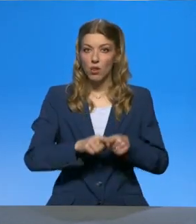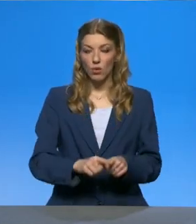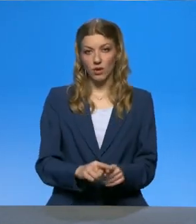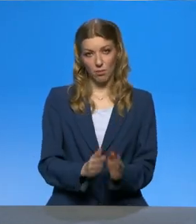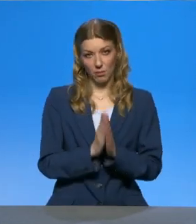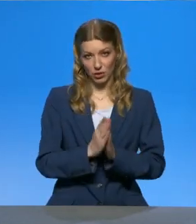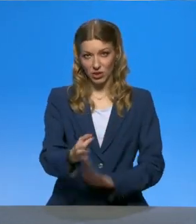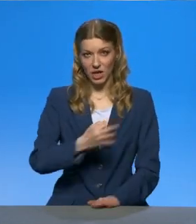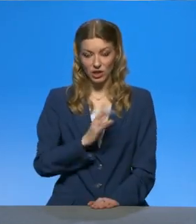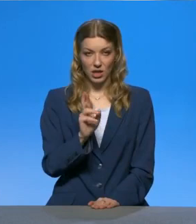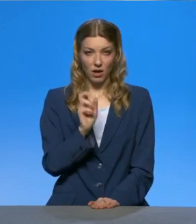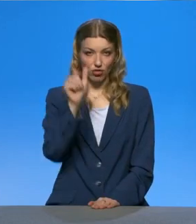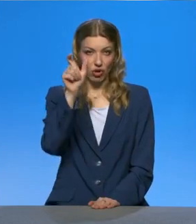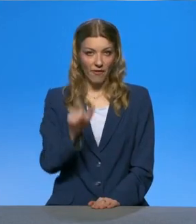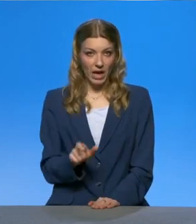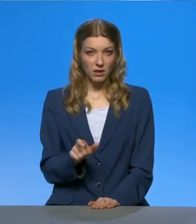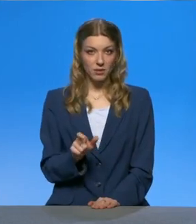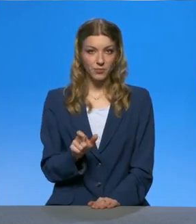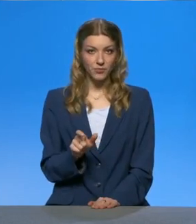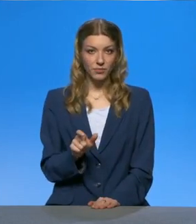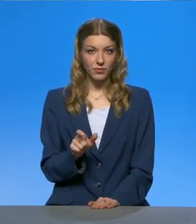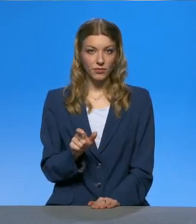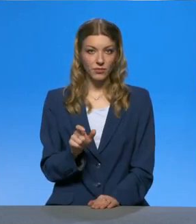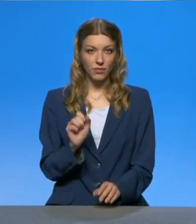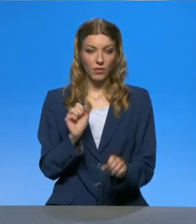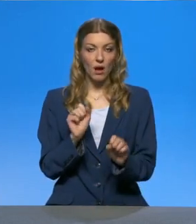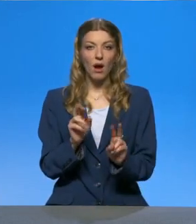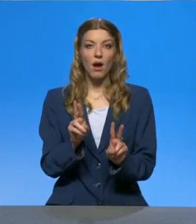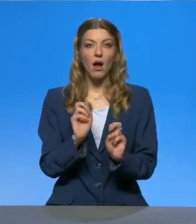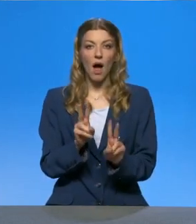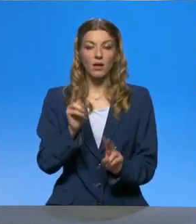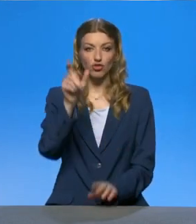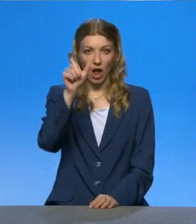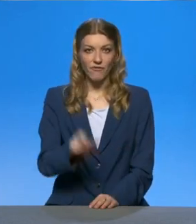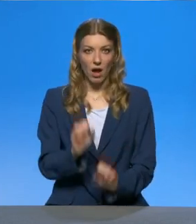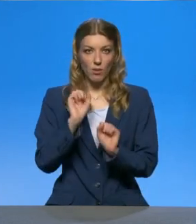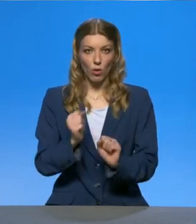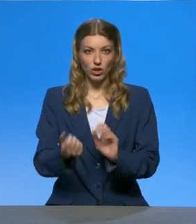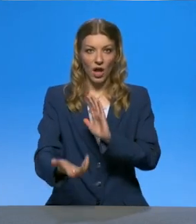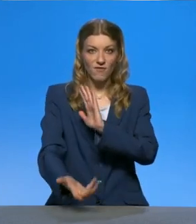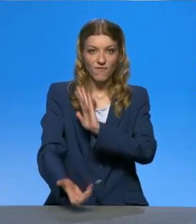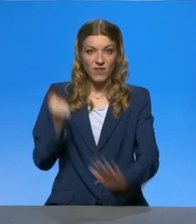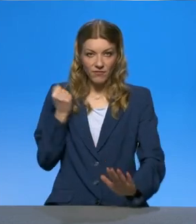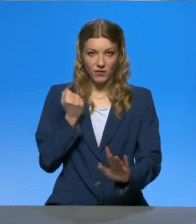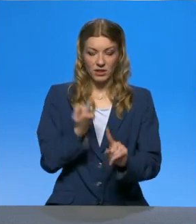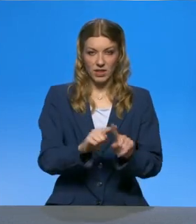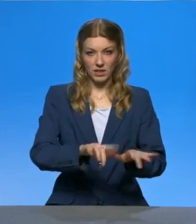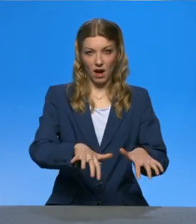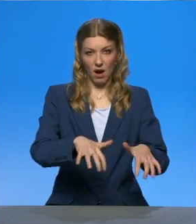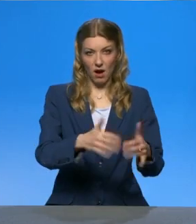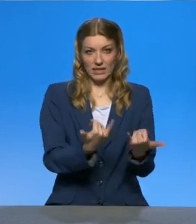вот человека, ну, может даже уже, так сказать, вырвать из лап этих современных технологий? Вот эти все